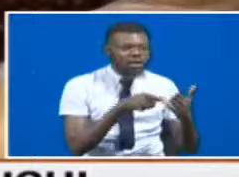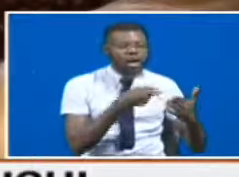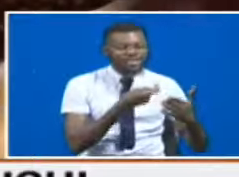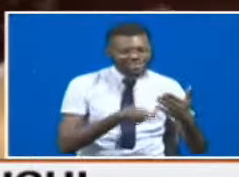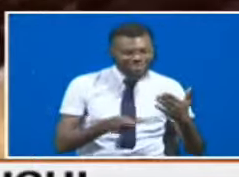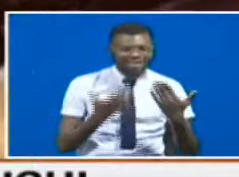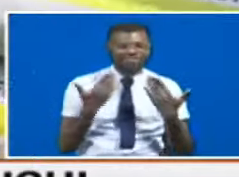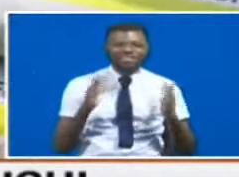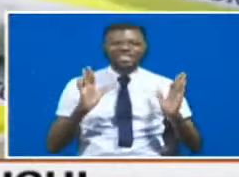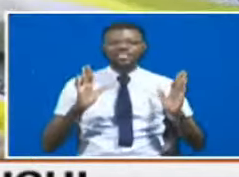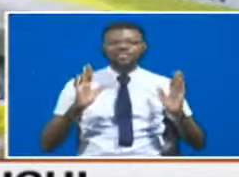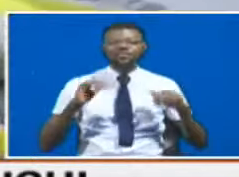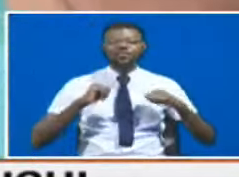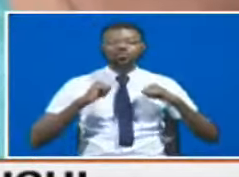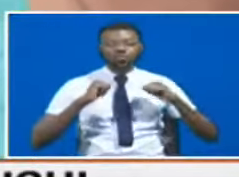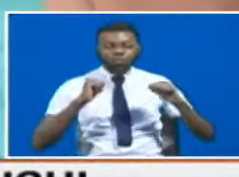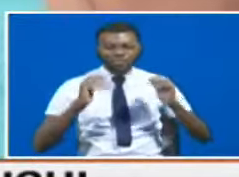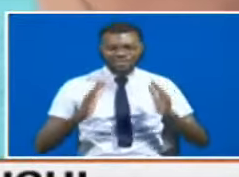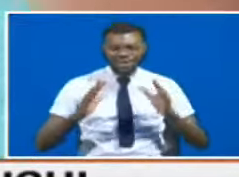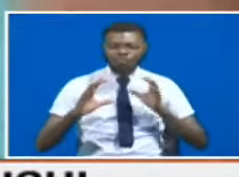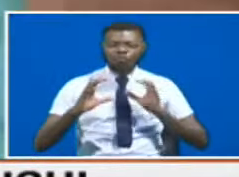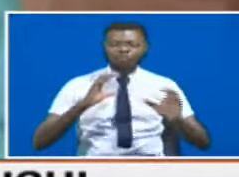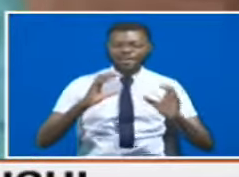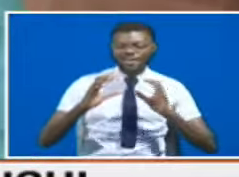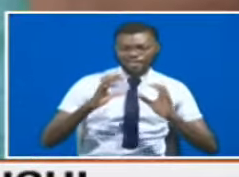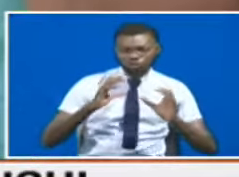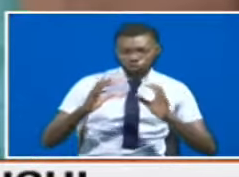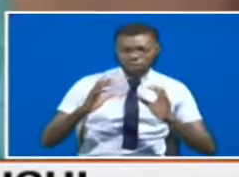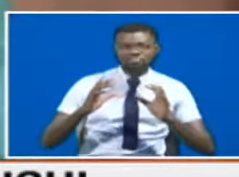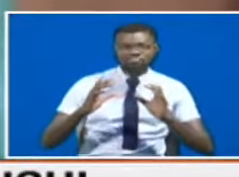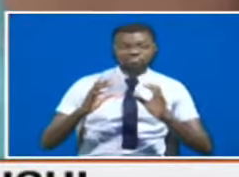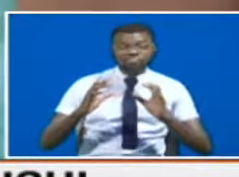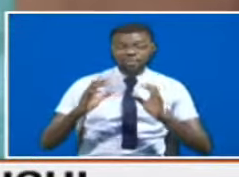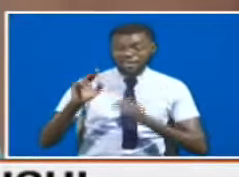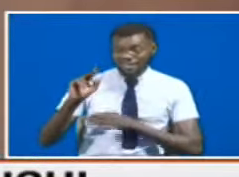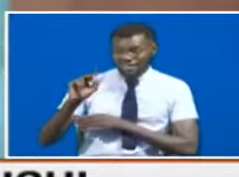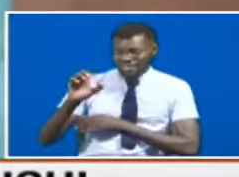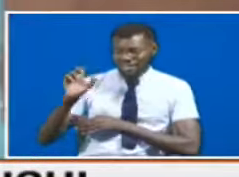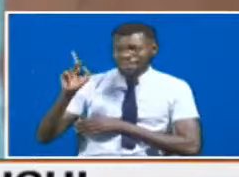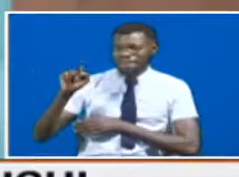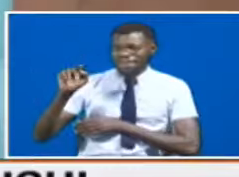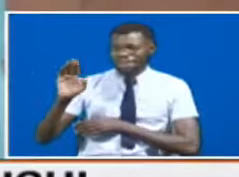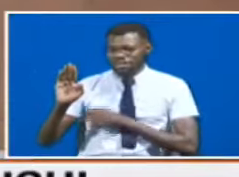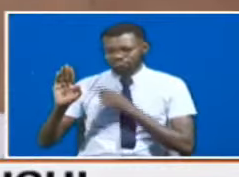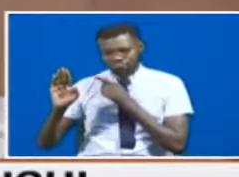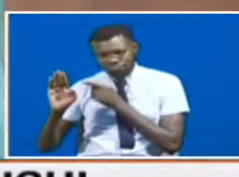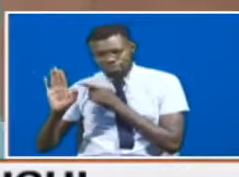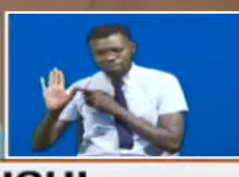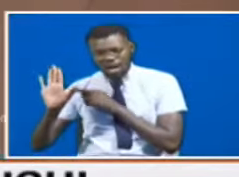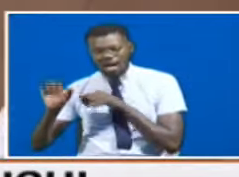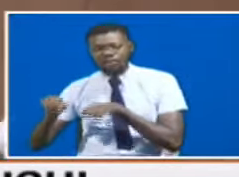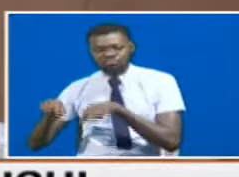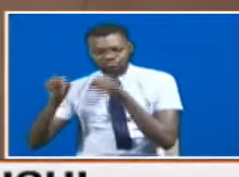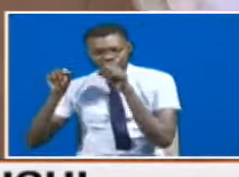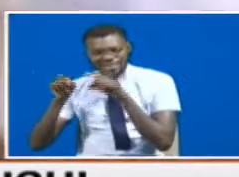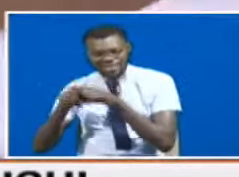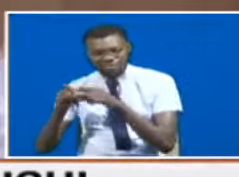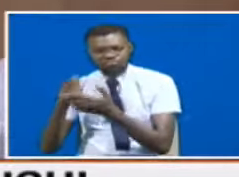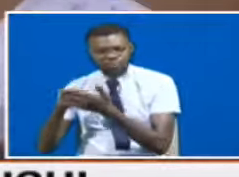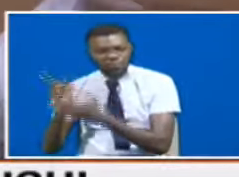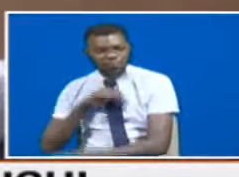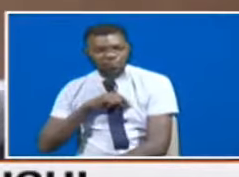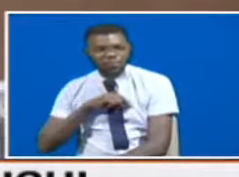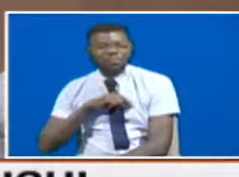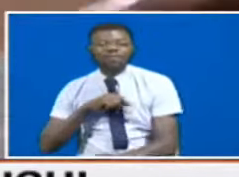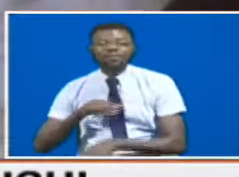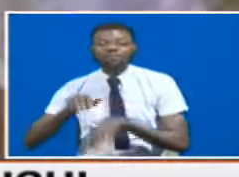Mayo, afisa mkuu wa mawasiliano kwa niaba ya mkurugenzi mkuu wa NCPB Joseph Kimote. Wakulima ambao tayari wametumia